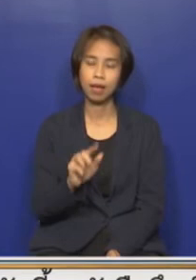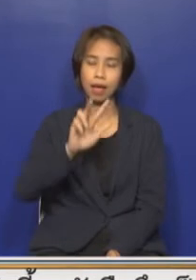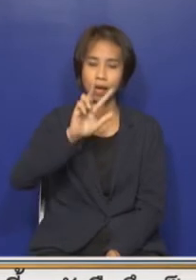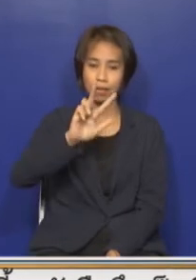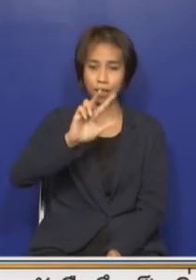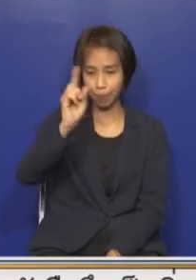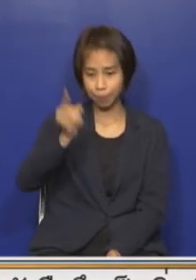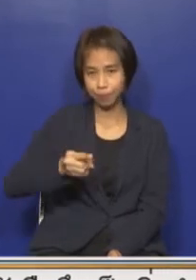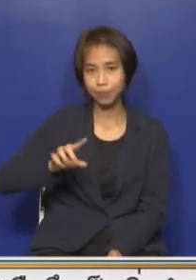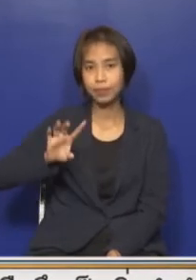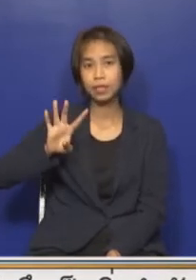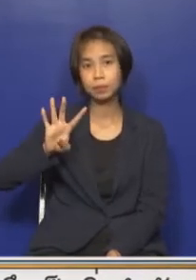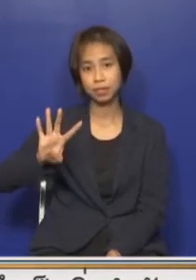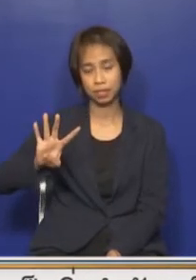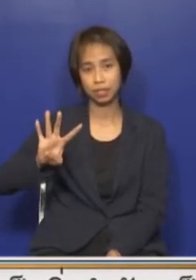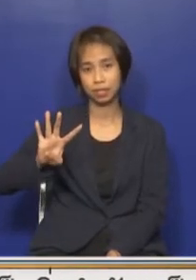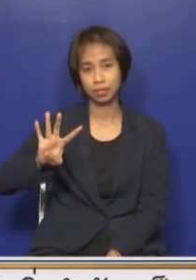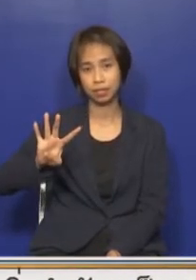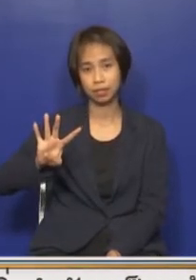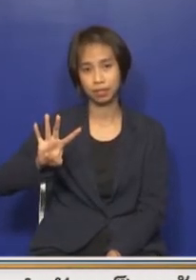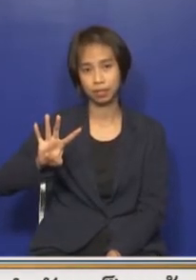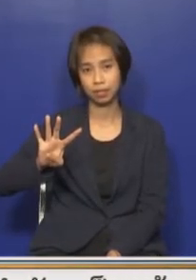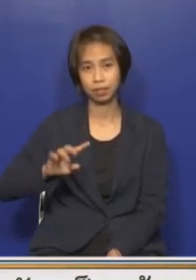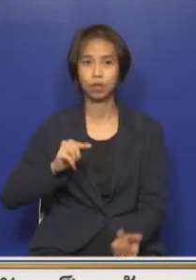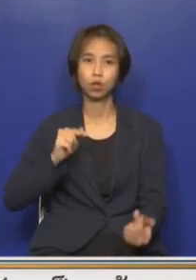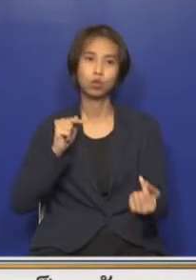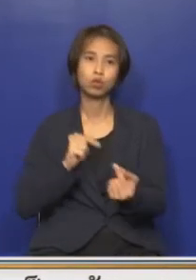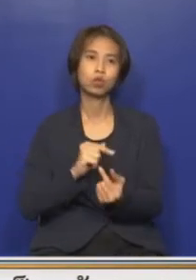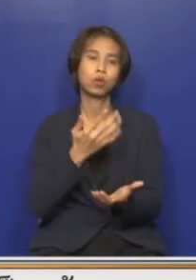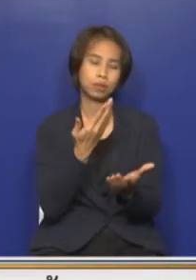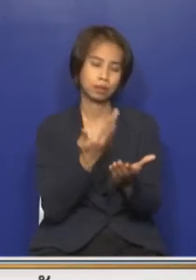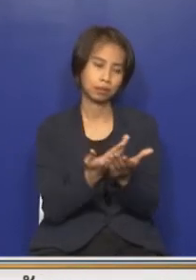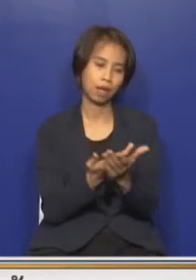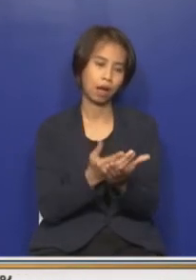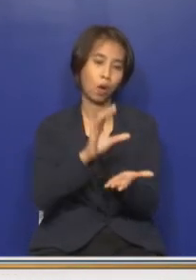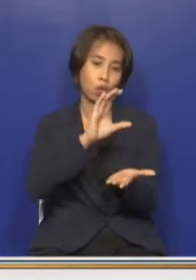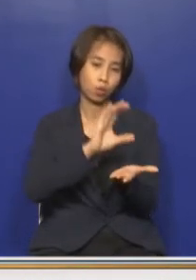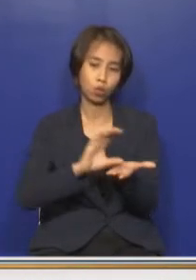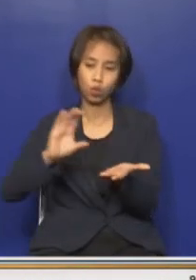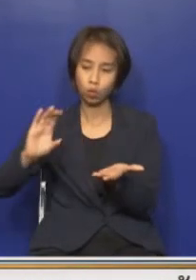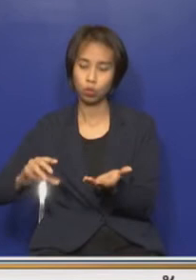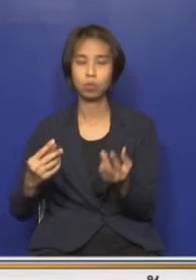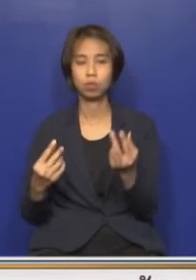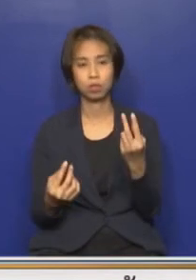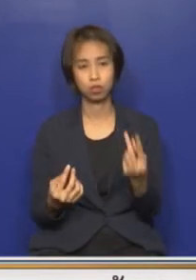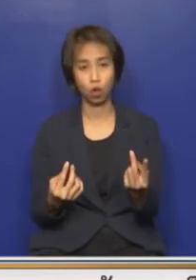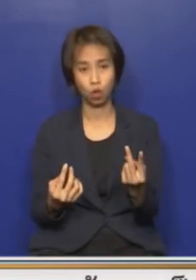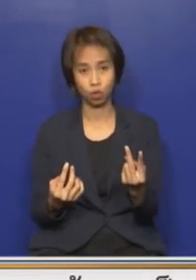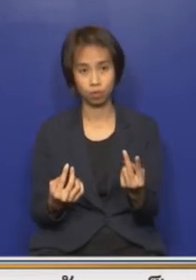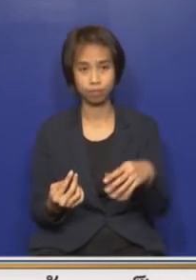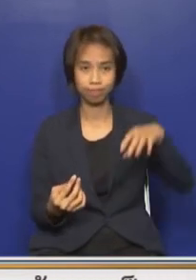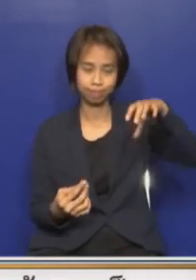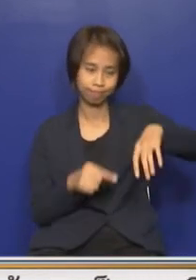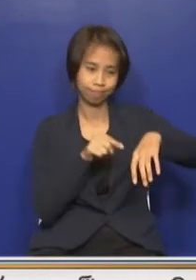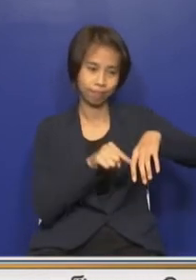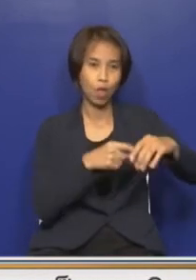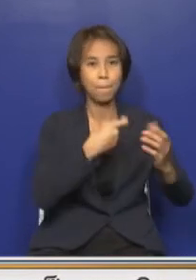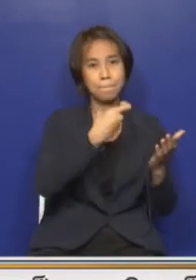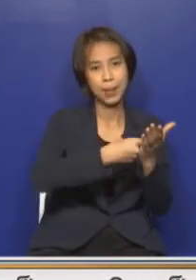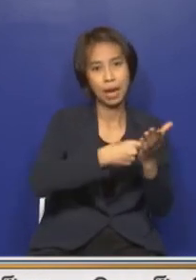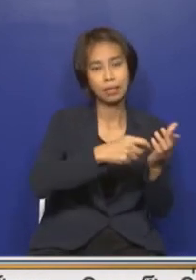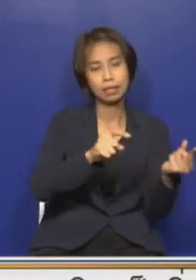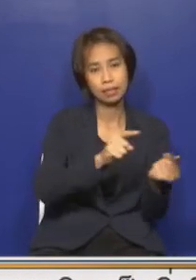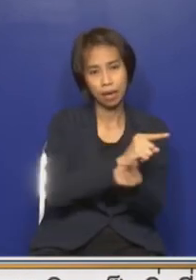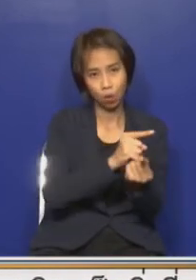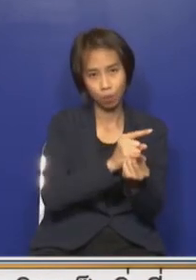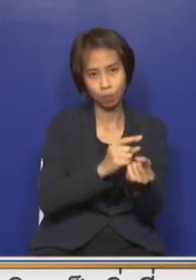3ใน4ก็ว่าได้นะครับเป็นของ2กองทุนใหญ่ก็คือกองทุนประกันสังคมและกองทุนกป